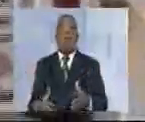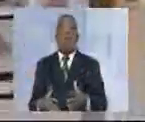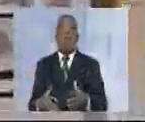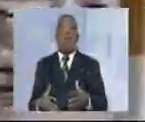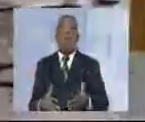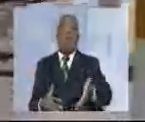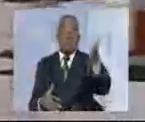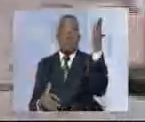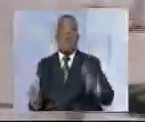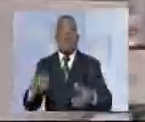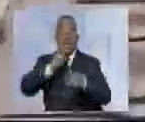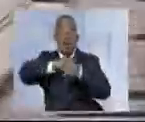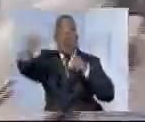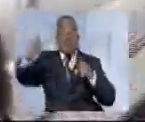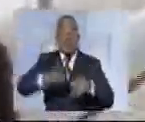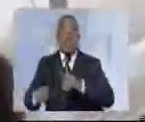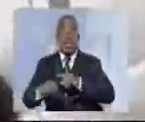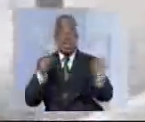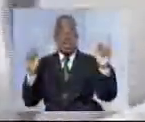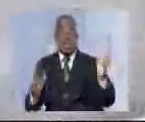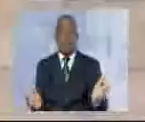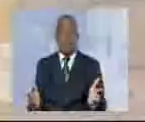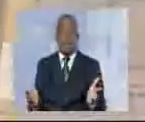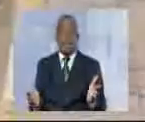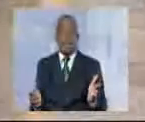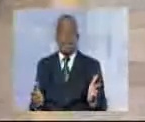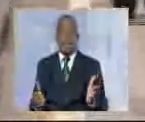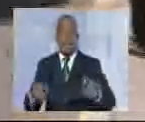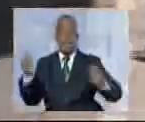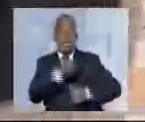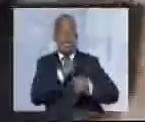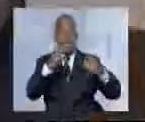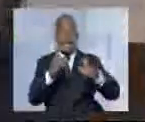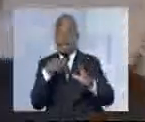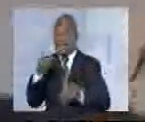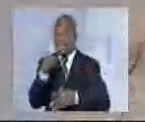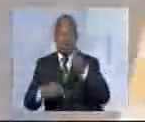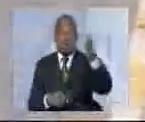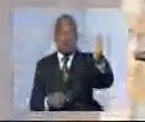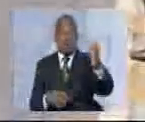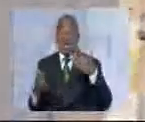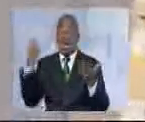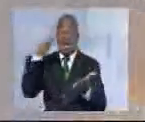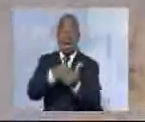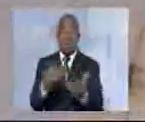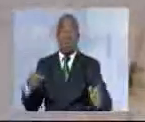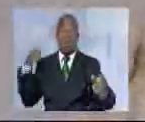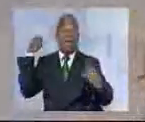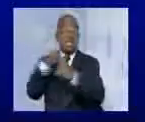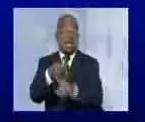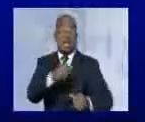Des tribus des villages voisins ont attaqué les postes de contrôle de l'armée en représailles, faisant 13 morts supplémentaires.